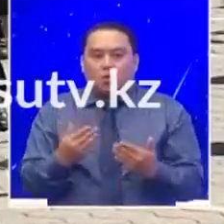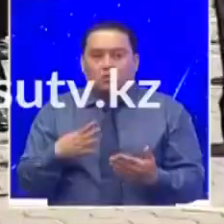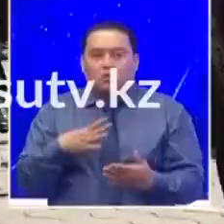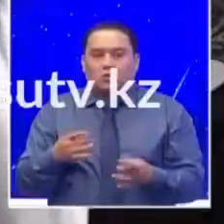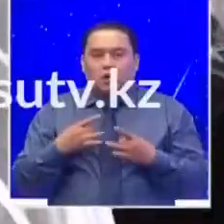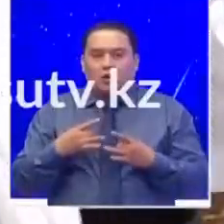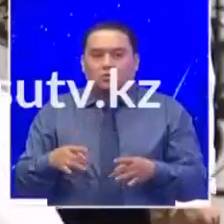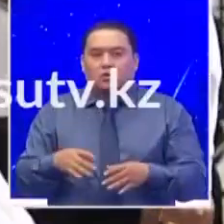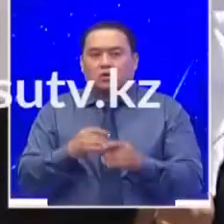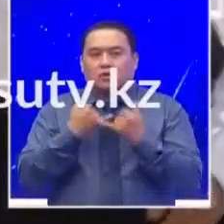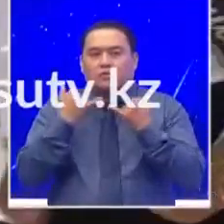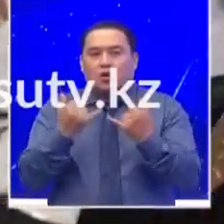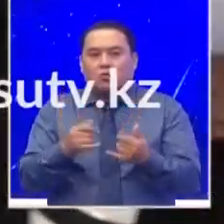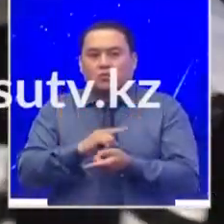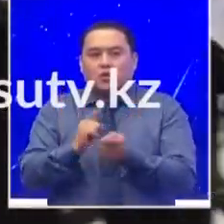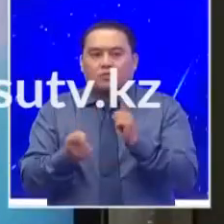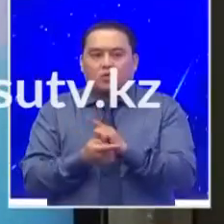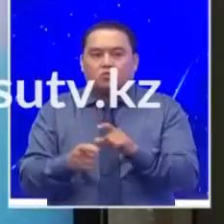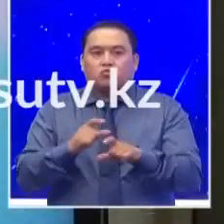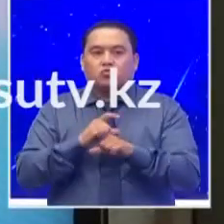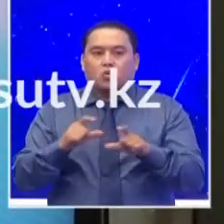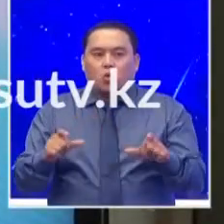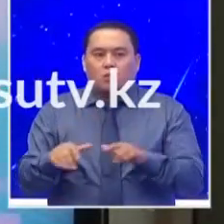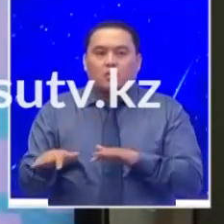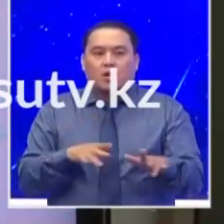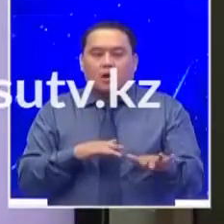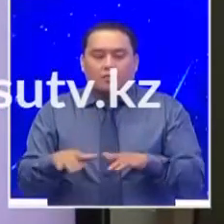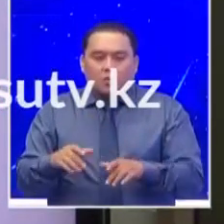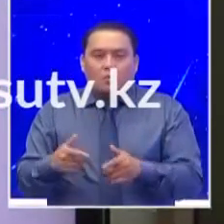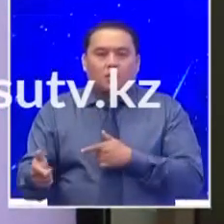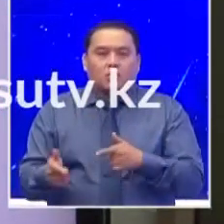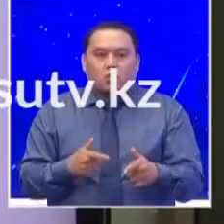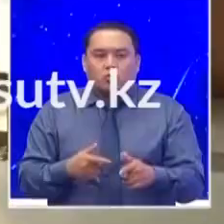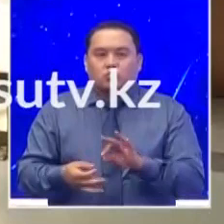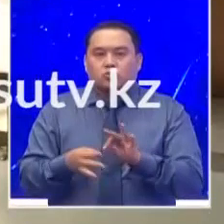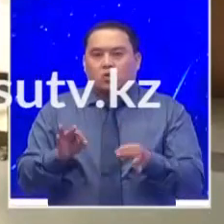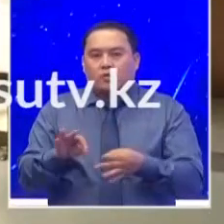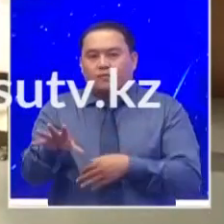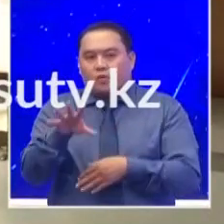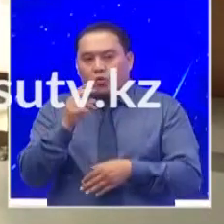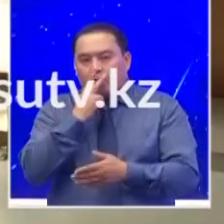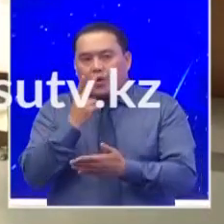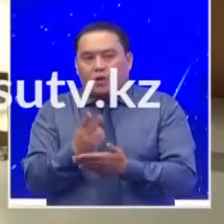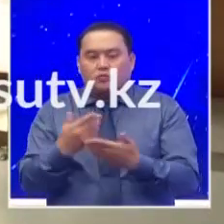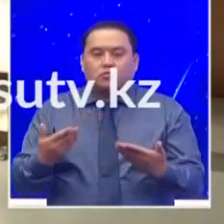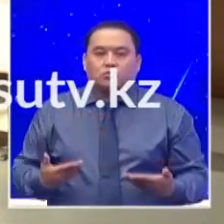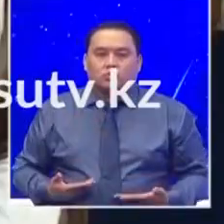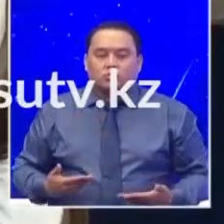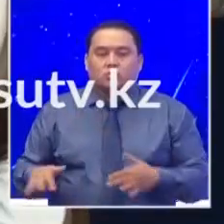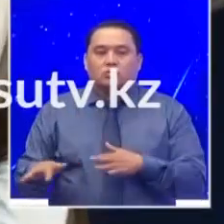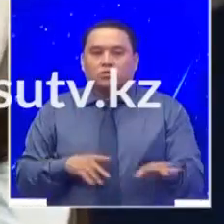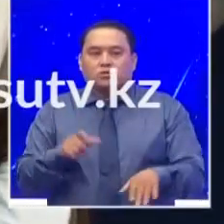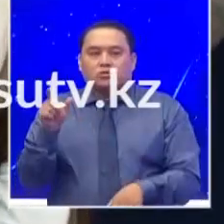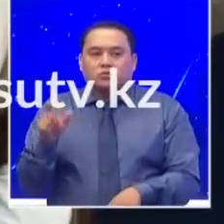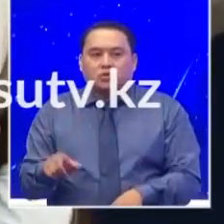состоялась торжественная церемония переименования. В честь мероприятия ученики подготовили подробную фотопрезентацию о жизни и